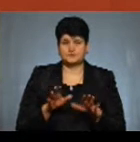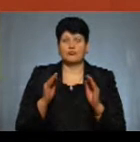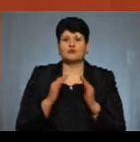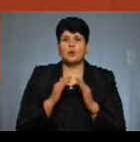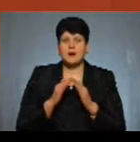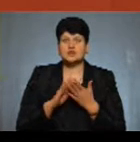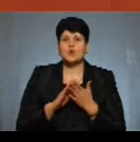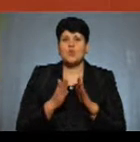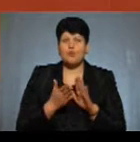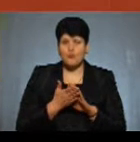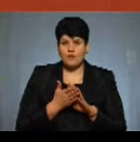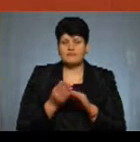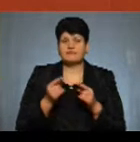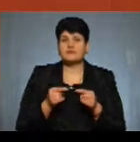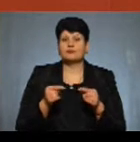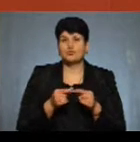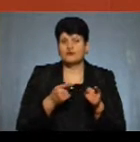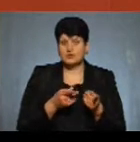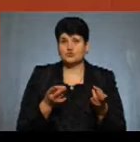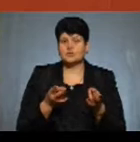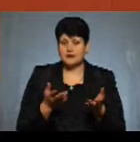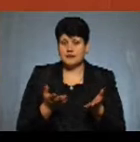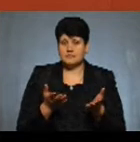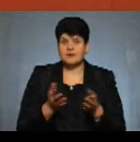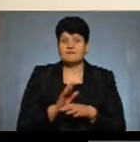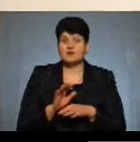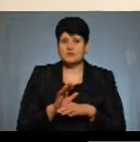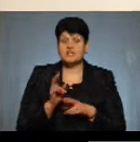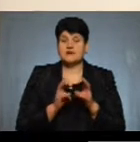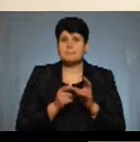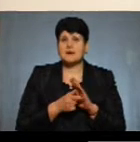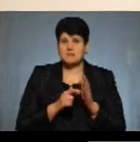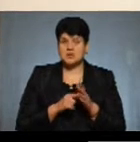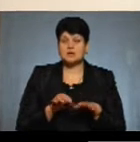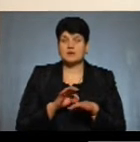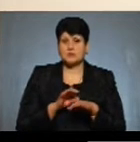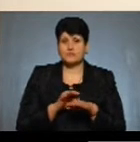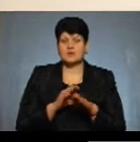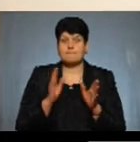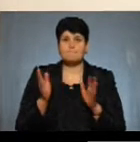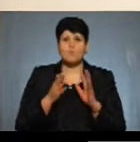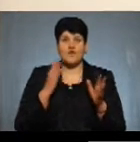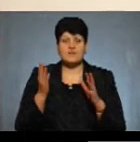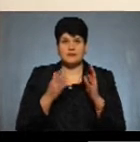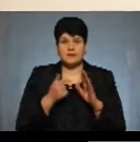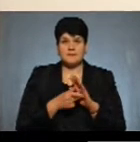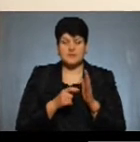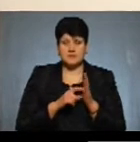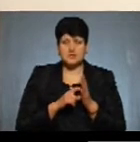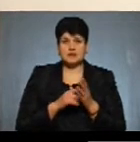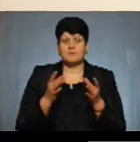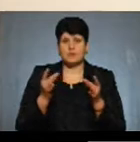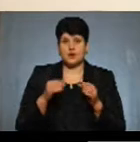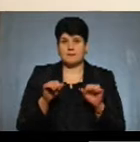В домашніх умовах, відповідно, треба, ну і в виробничих приміщеннях проводити провітрювання приміщень і